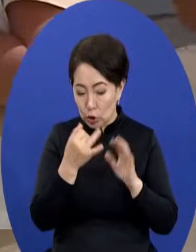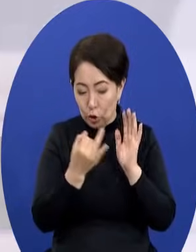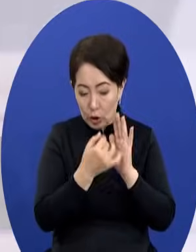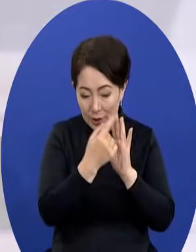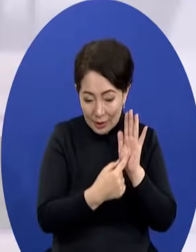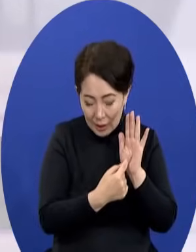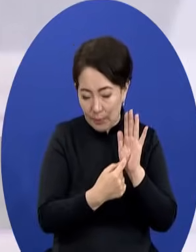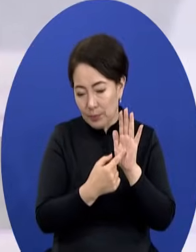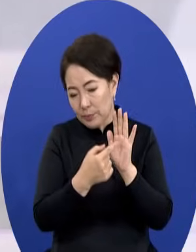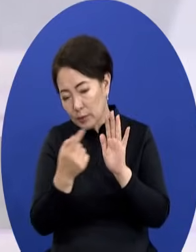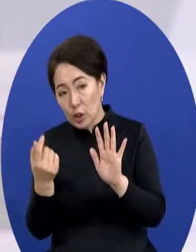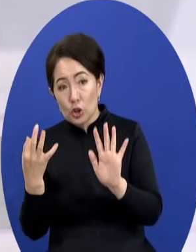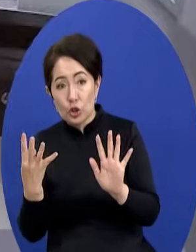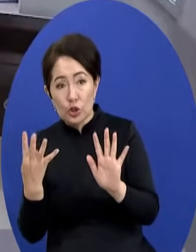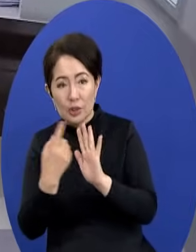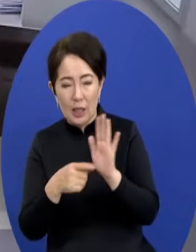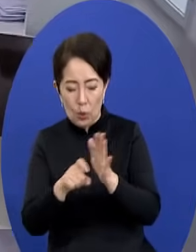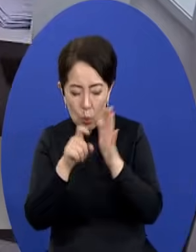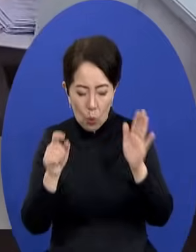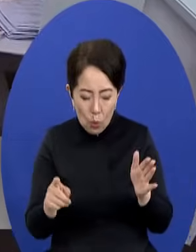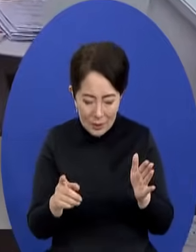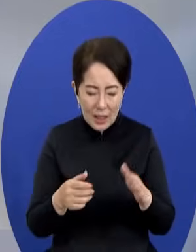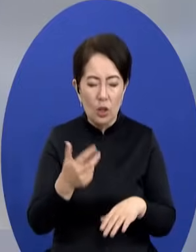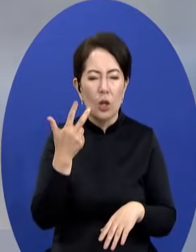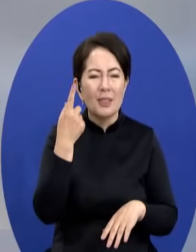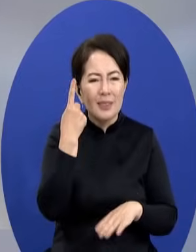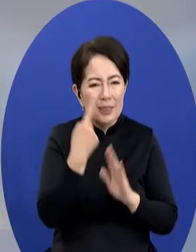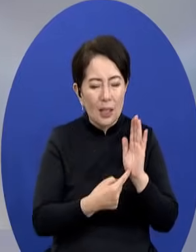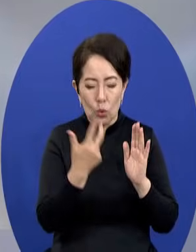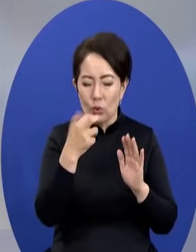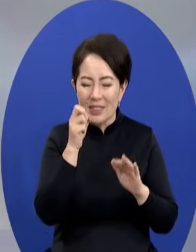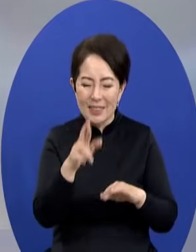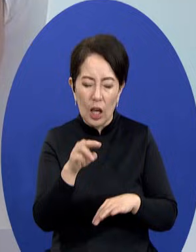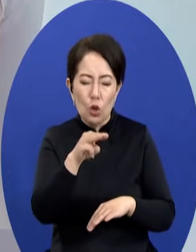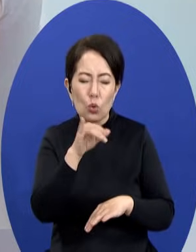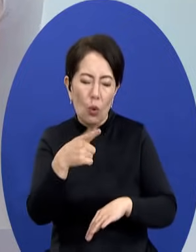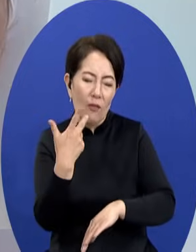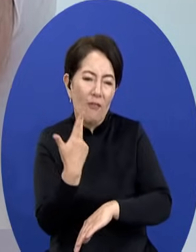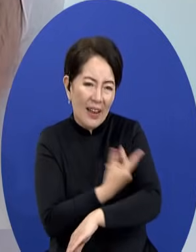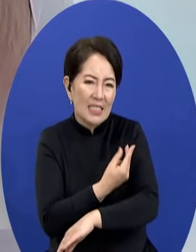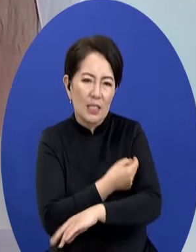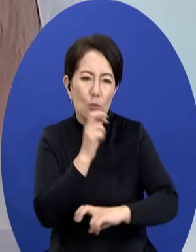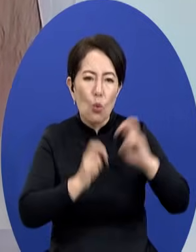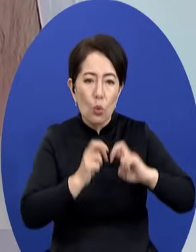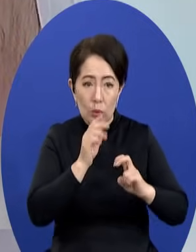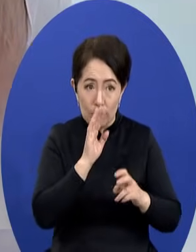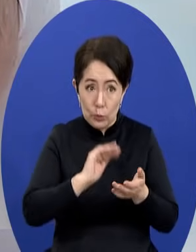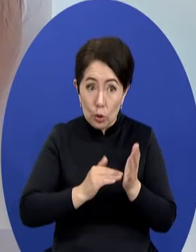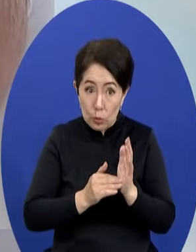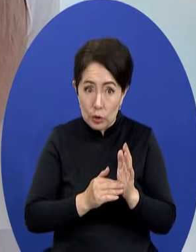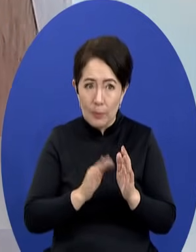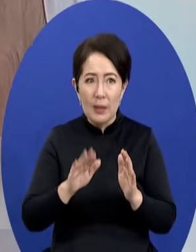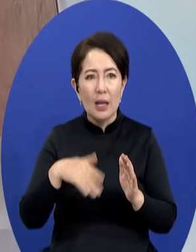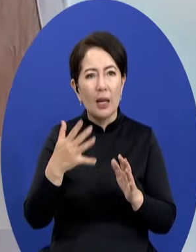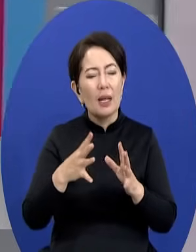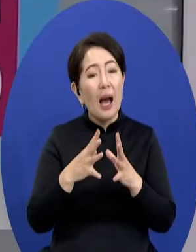хооронд сар бүр 30 сая тун коронавирусны эсрэг вакцин дотооддон үйлдвэрлэхээр төлөвлөж байна. Өөрөөр хэлбэл 10-р